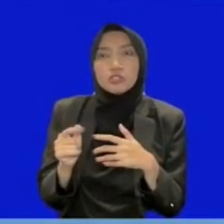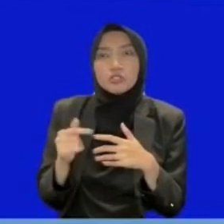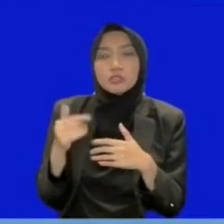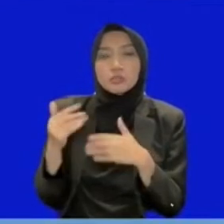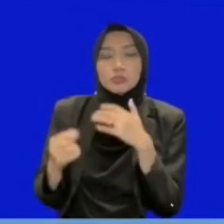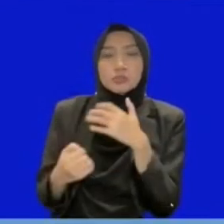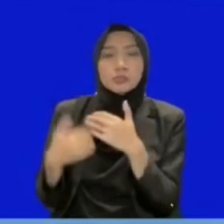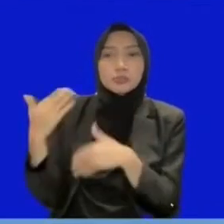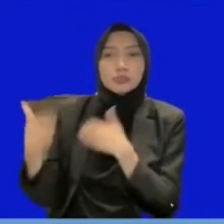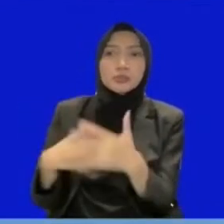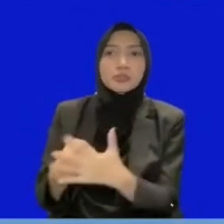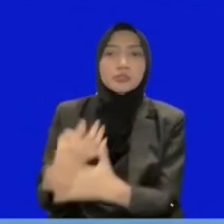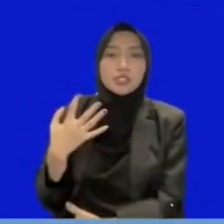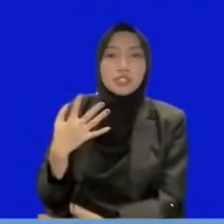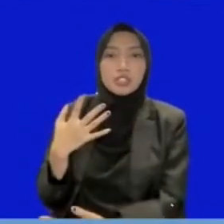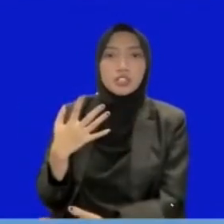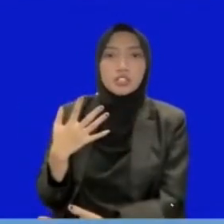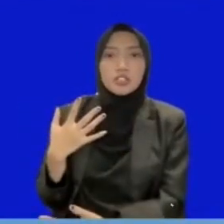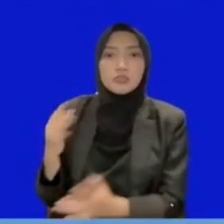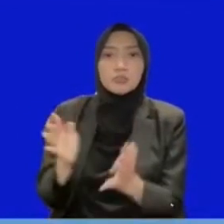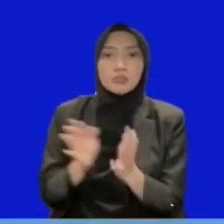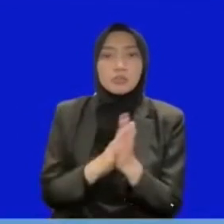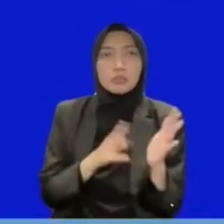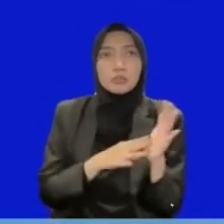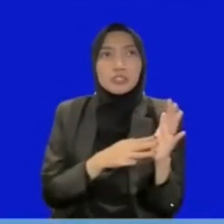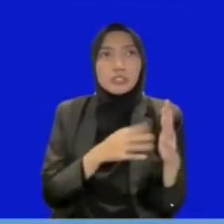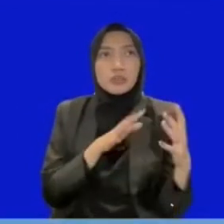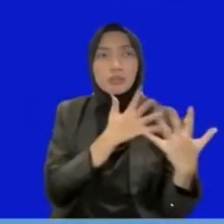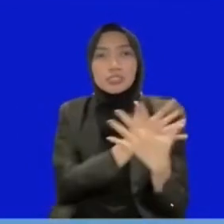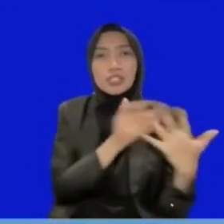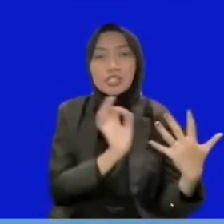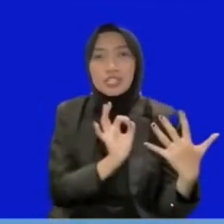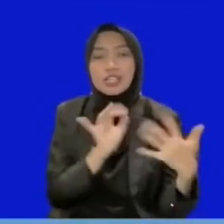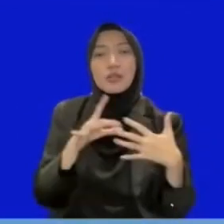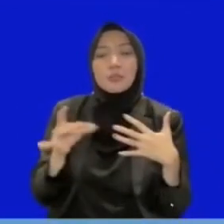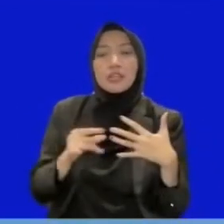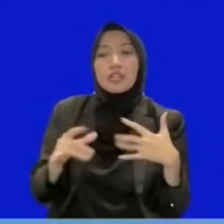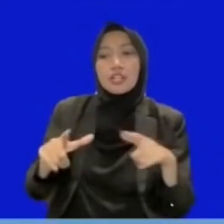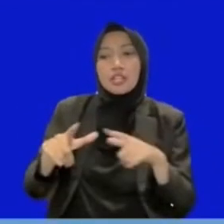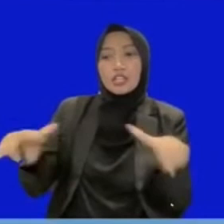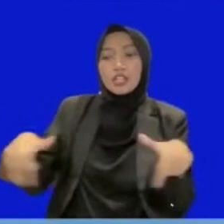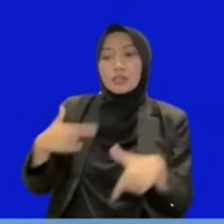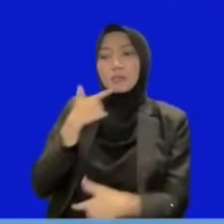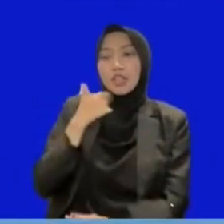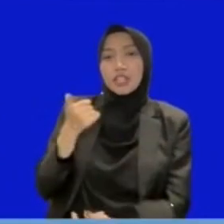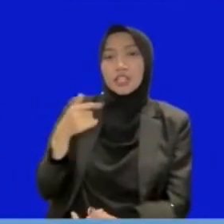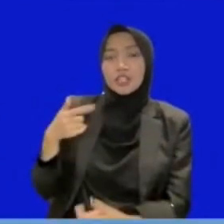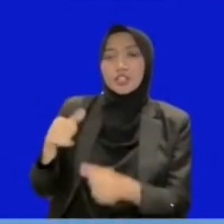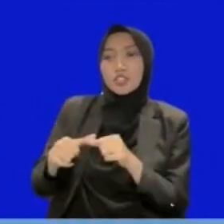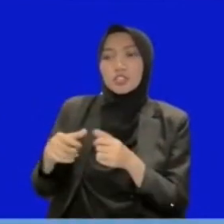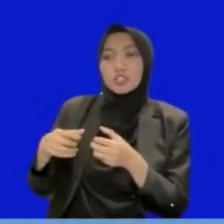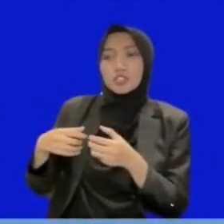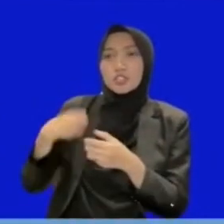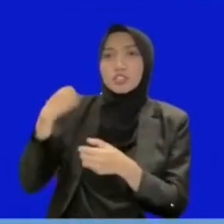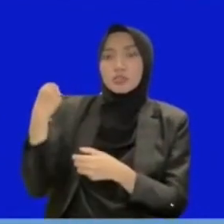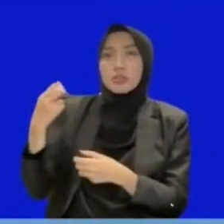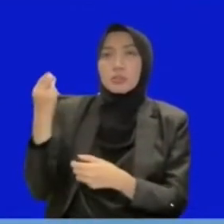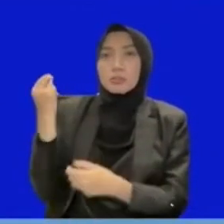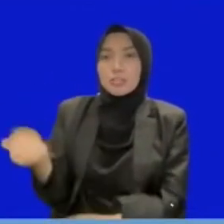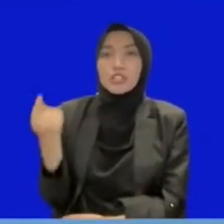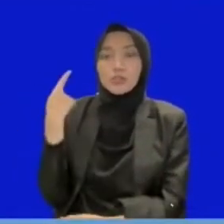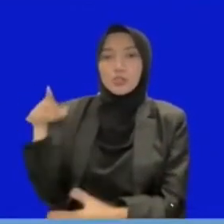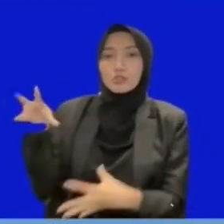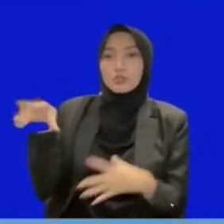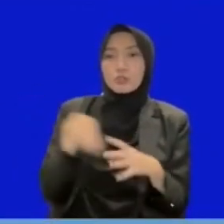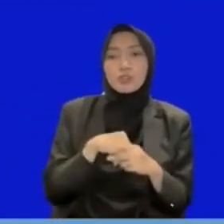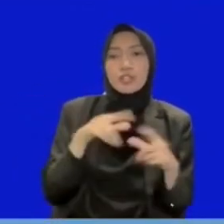melestarikan itu tidak berkonflik gitu dengan masyarakat. Kita coba pilih lahan yang penting dan kita bebaskan sehingga menjadi aset kita. Kemudian